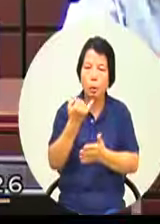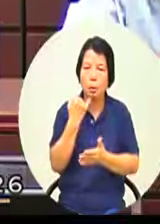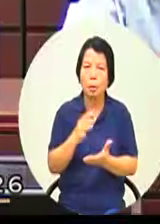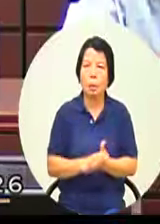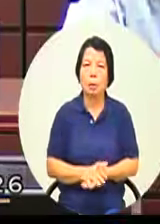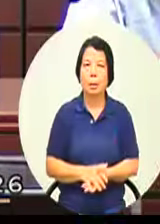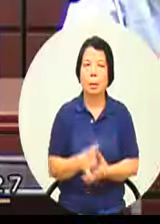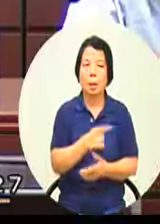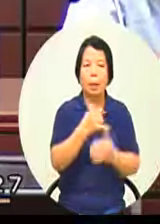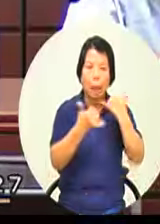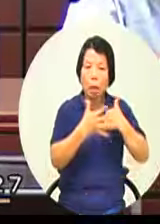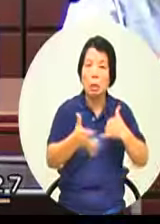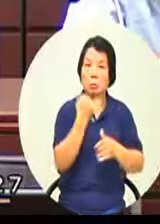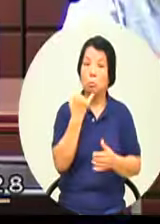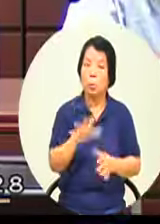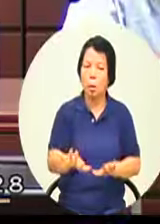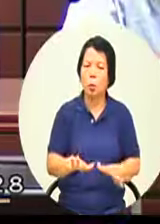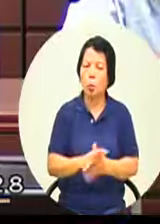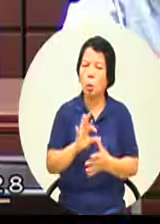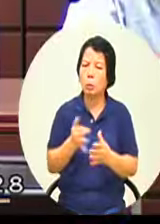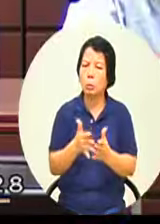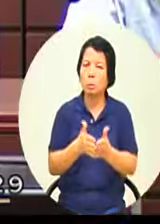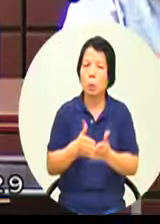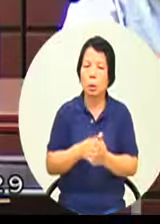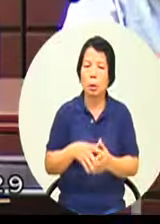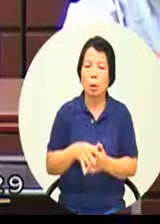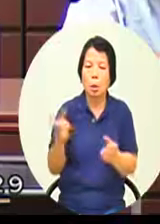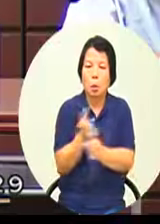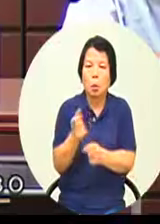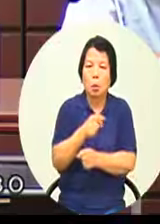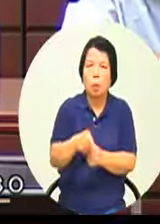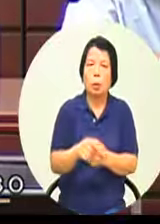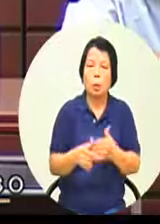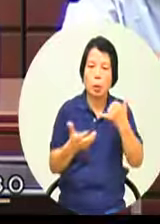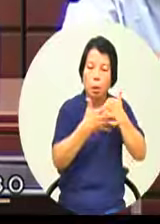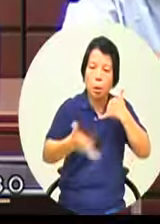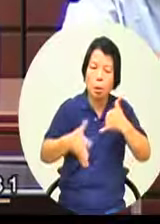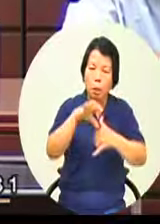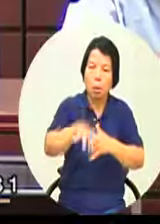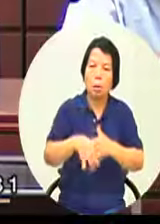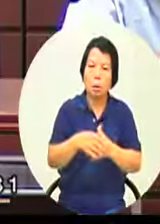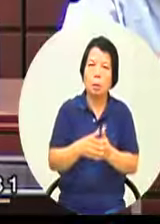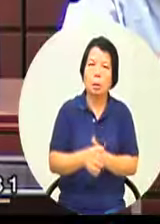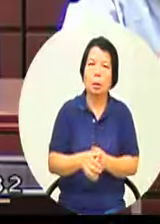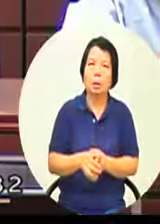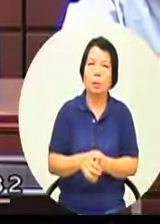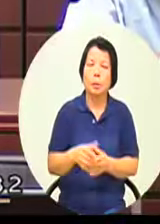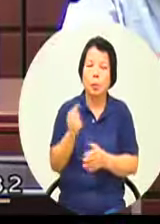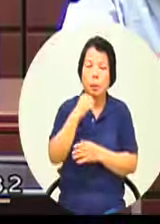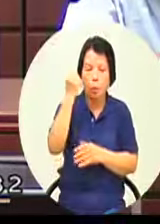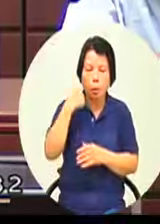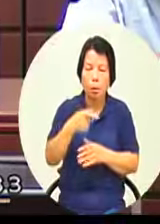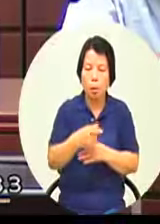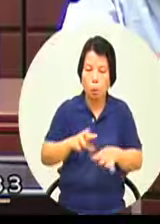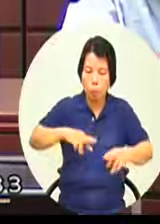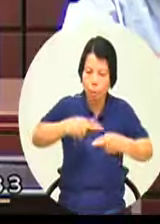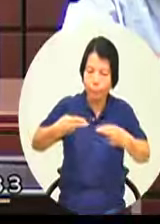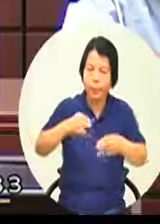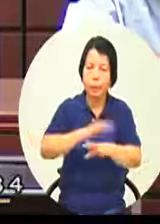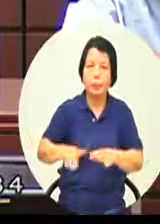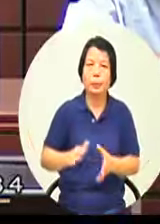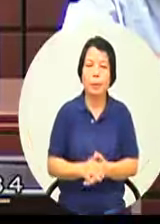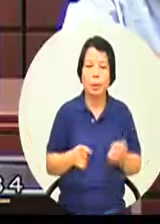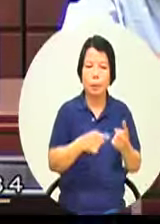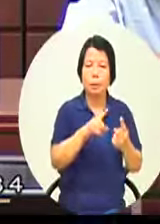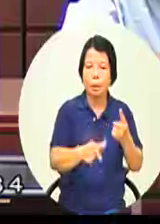赶快呢， 所以讲连干官改进。 洪台也无讲伊海洋局的，伊就较早。 没事，连干官改进啦吼，这个我得注